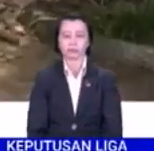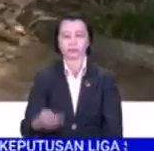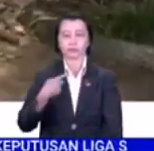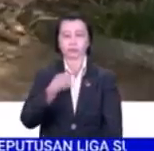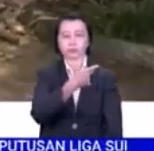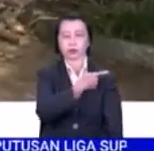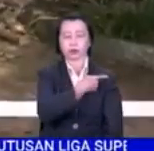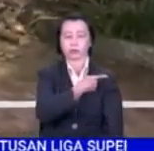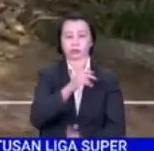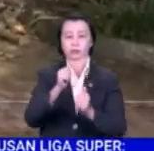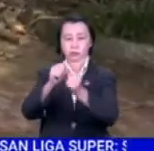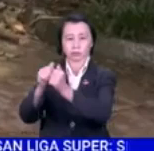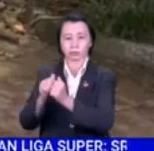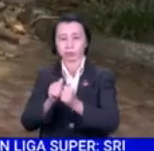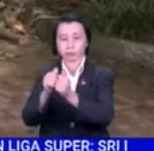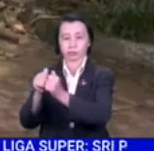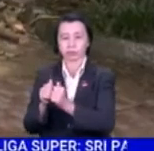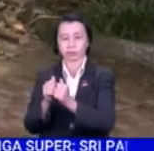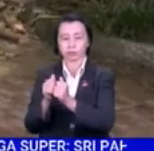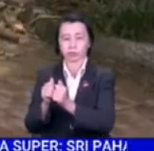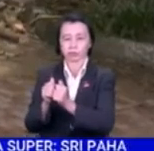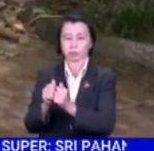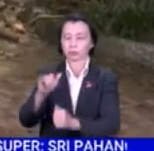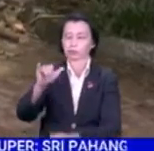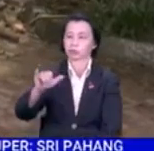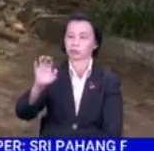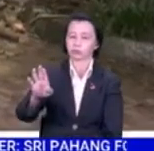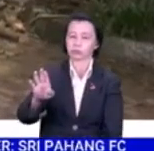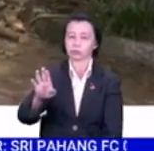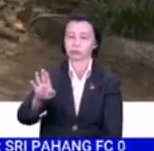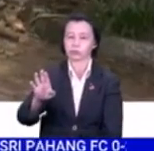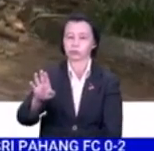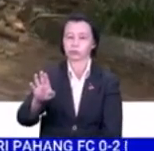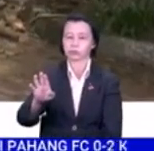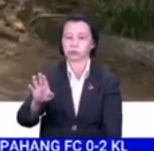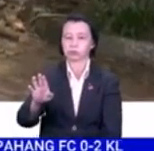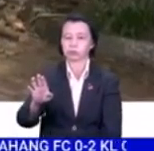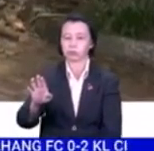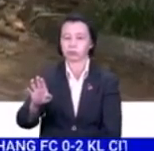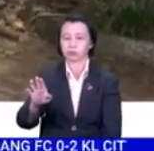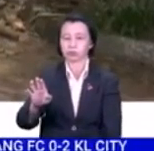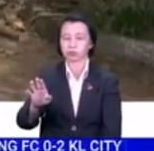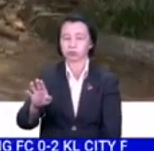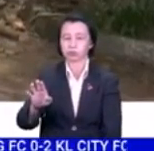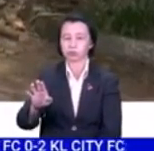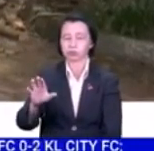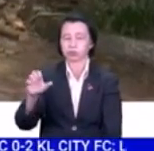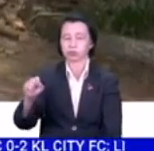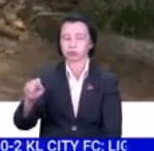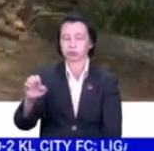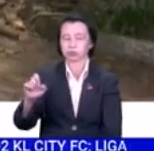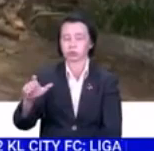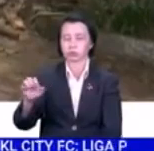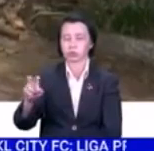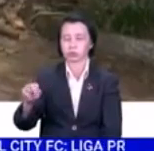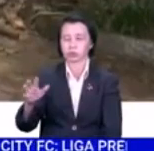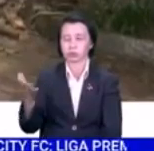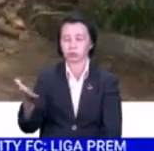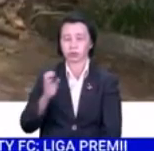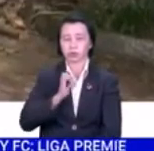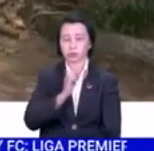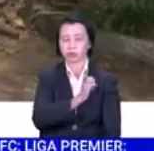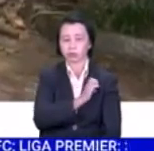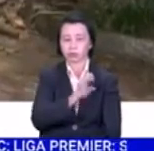Kami bersama Yang Berhormat YB Suraya selaku Esko Air Negeri Kedah